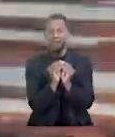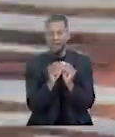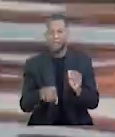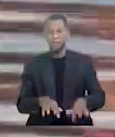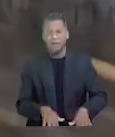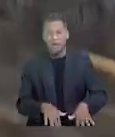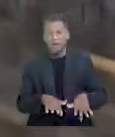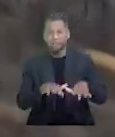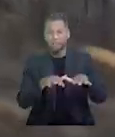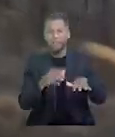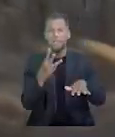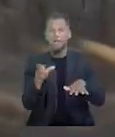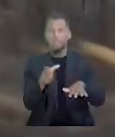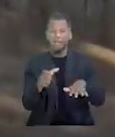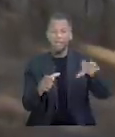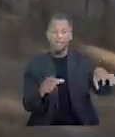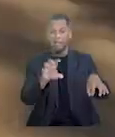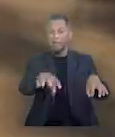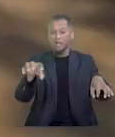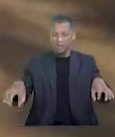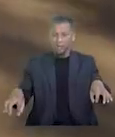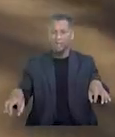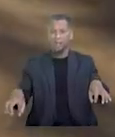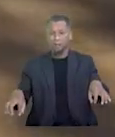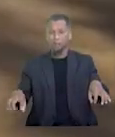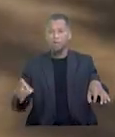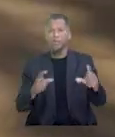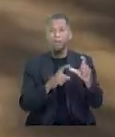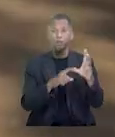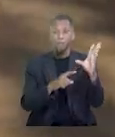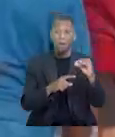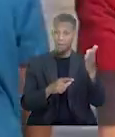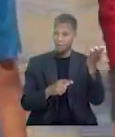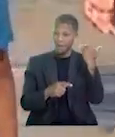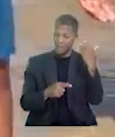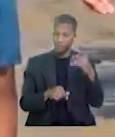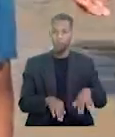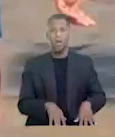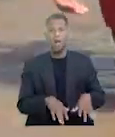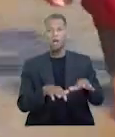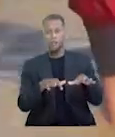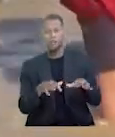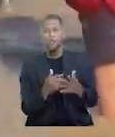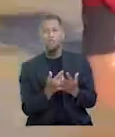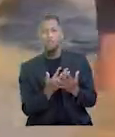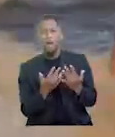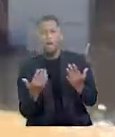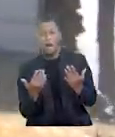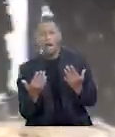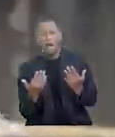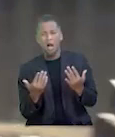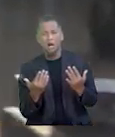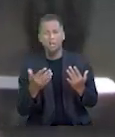Jatibara. Banjir masuk ke permukiman sejak Sabtu malam. Sejumlah warga mengaku banjir ini surut lebih lama dibanding